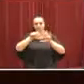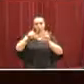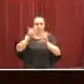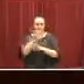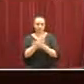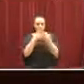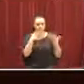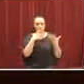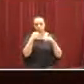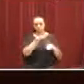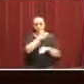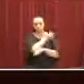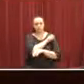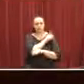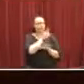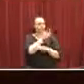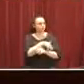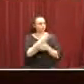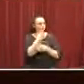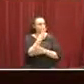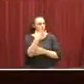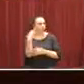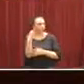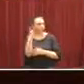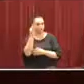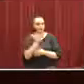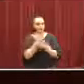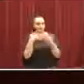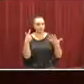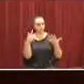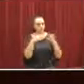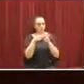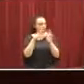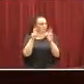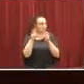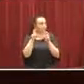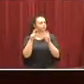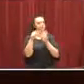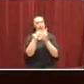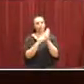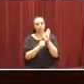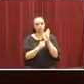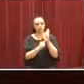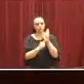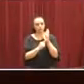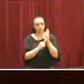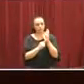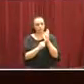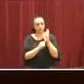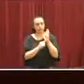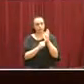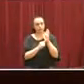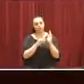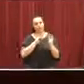6/18, presentar en substitució del registre número 5250/18, relativa a mesures del Govern de les Illes Balears davant la sentència Gürtel